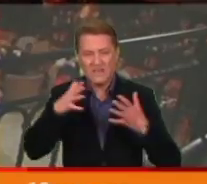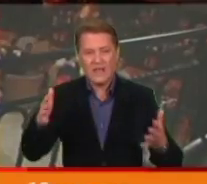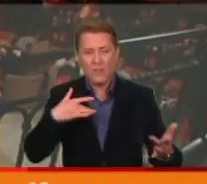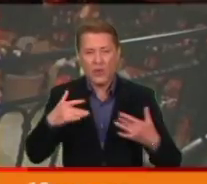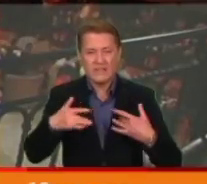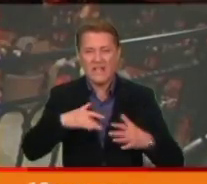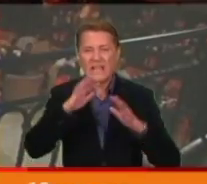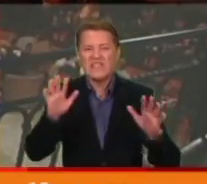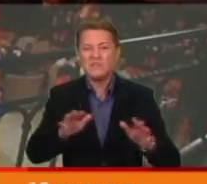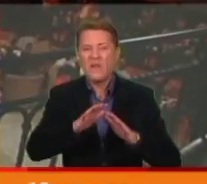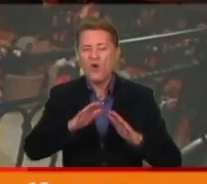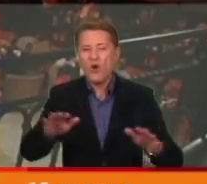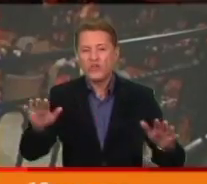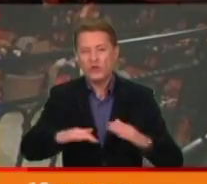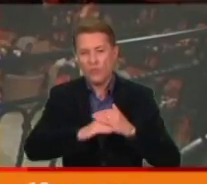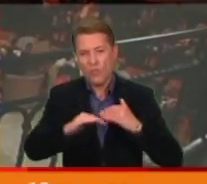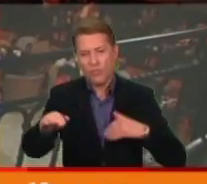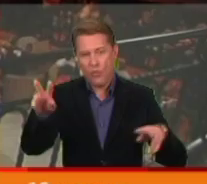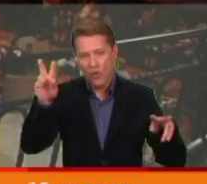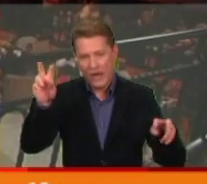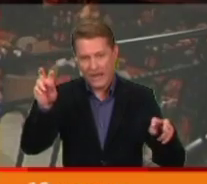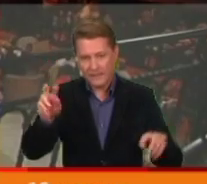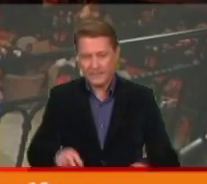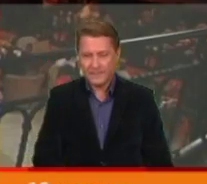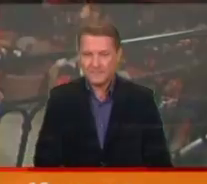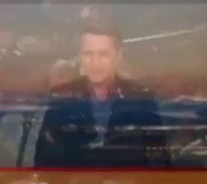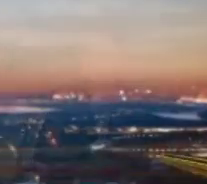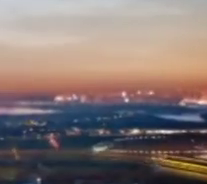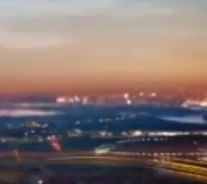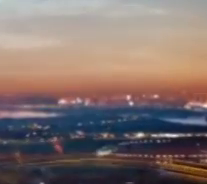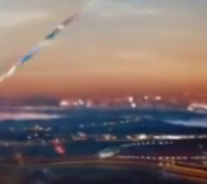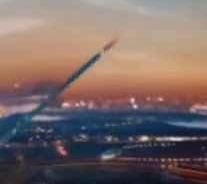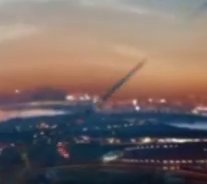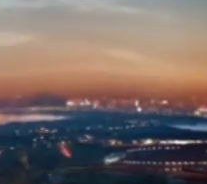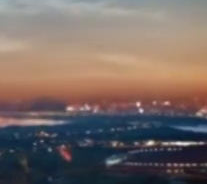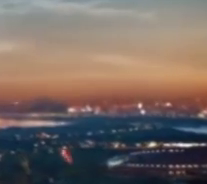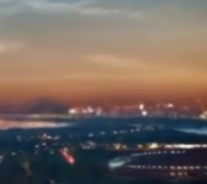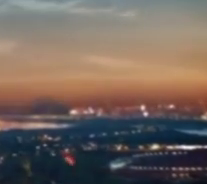полі. Анна Айзенберг, Олександр Альбінський. Програма «Вікна СТБ».